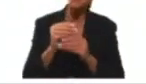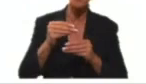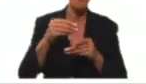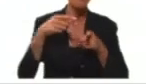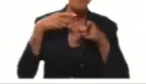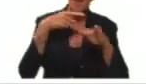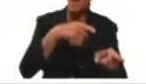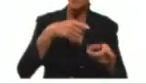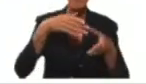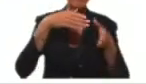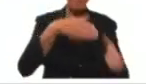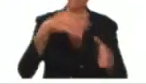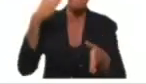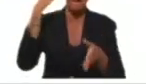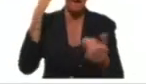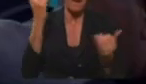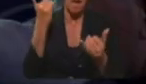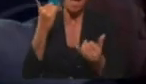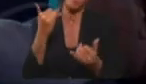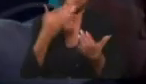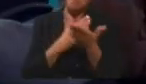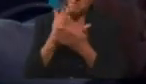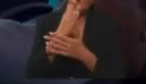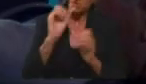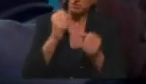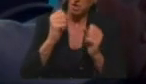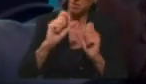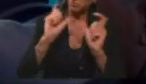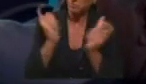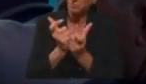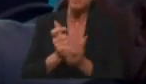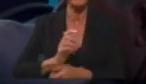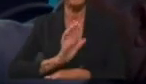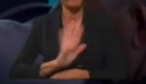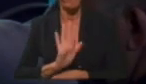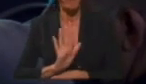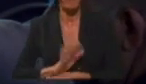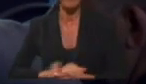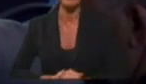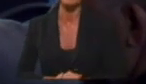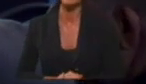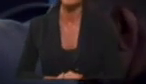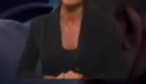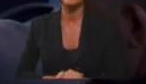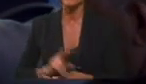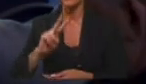ale to jeszcze nie znaczy, że ta sama apka zadziała wszędzie, tak? No, może zadziała, może nie zadziała.